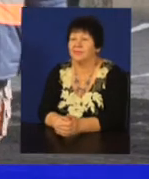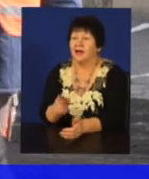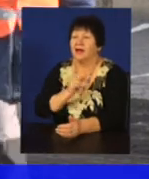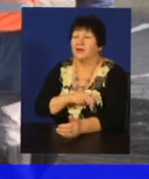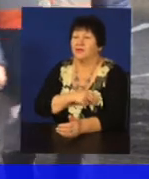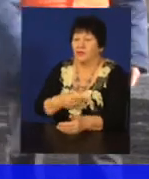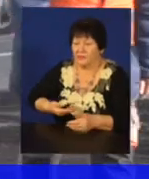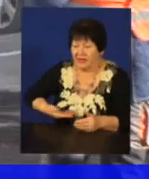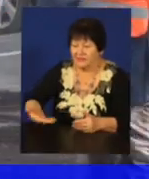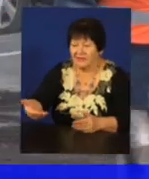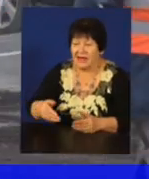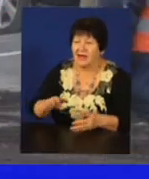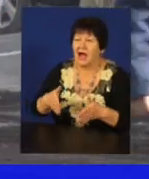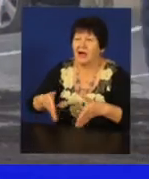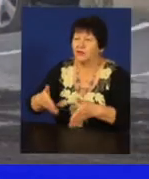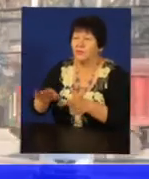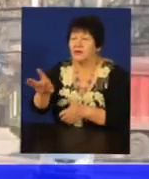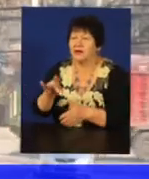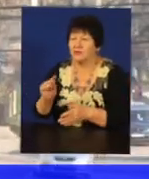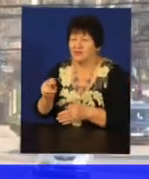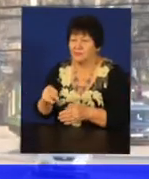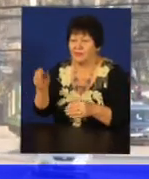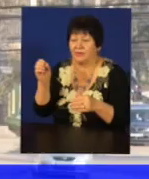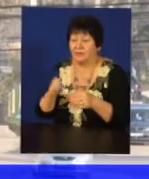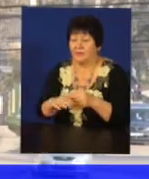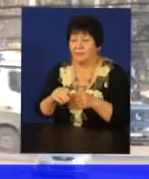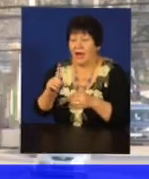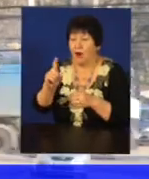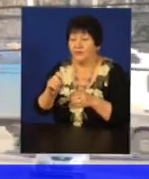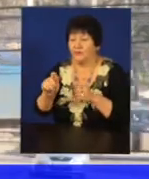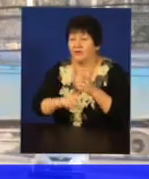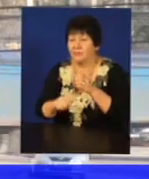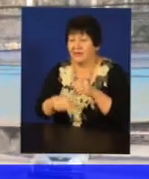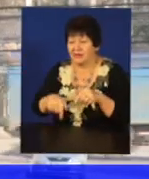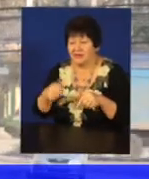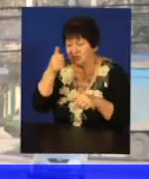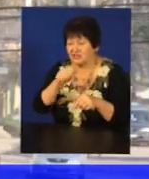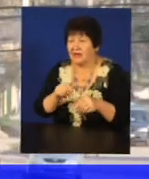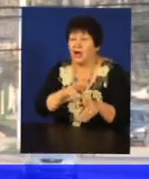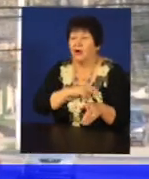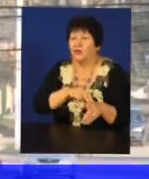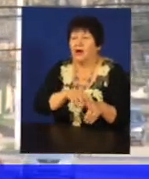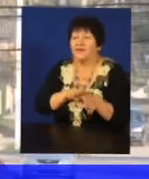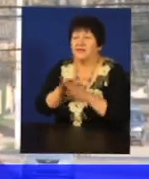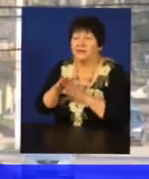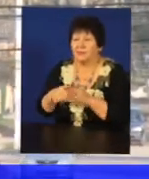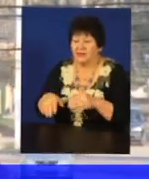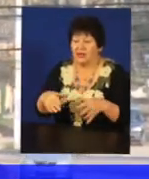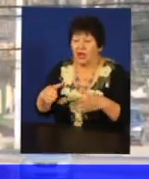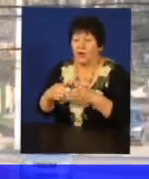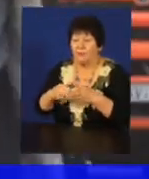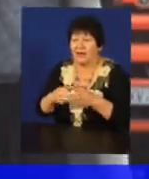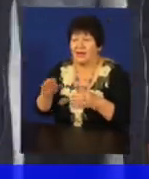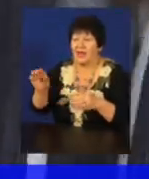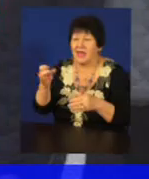Lucrările de asfaltare a drumurilor în raionul Cimișlia sunt pe ultima sută de metri în acest an. Lucrările sunt îndeplinite de către compania locală